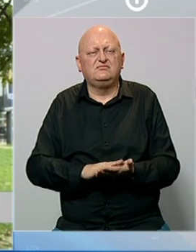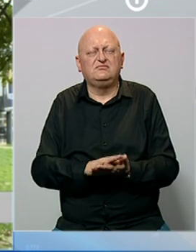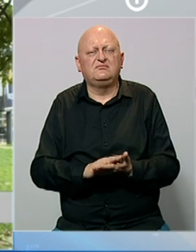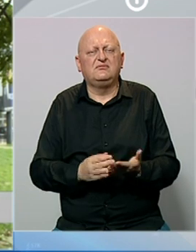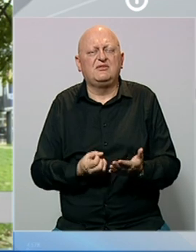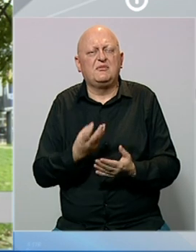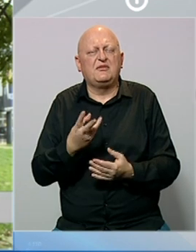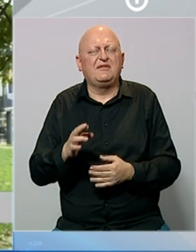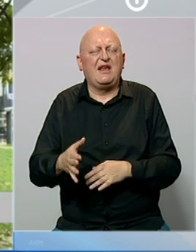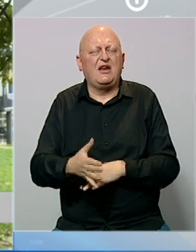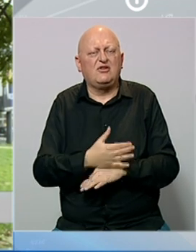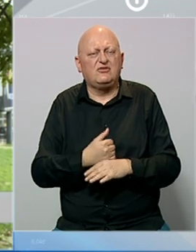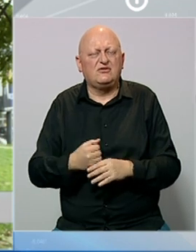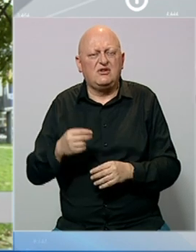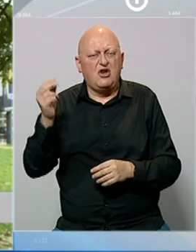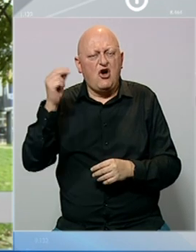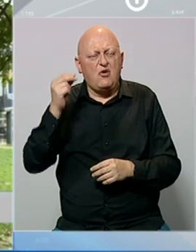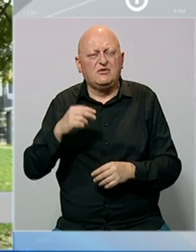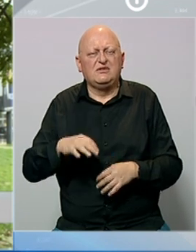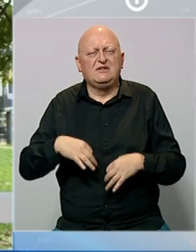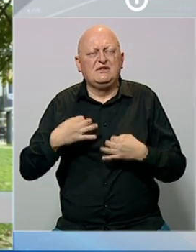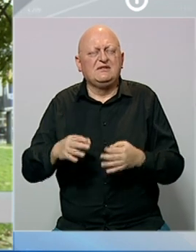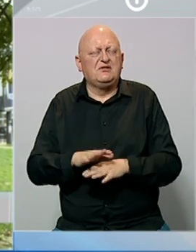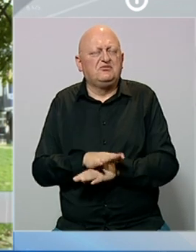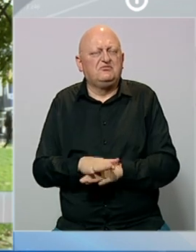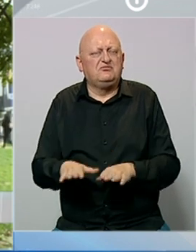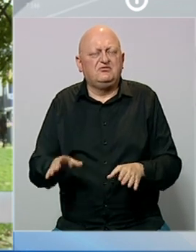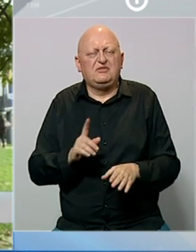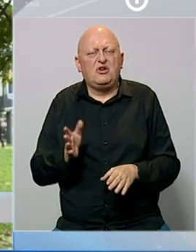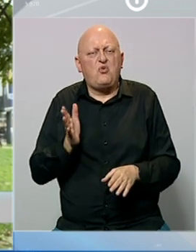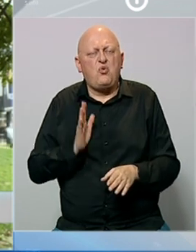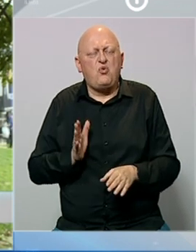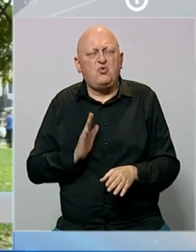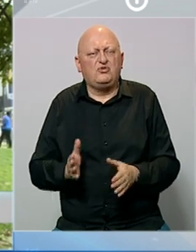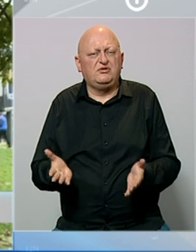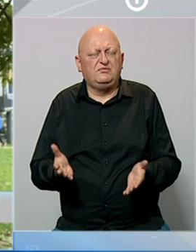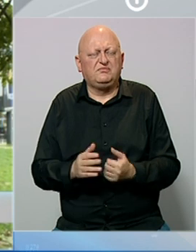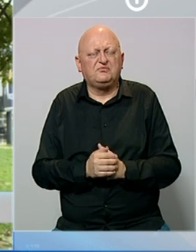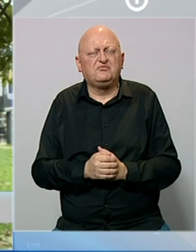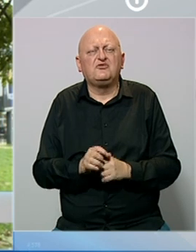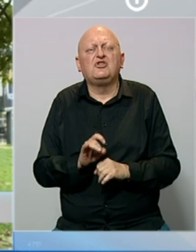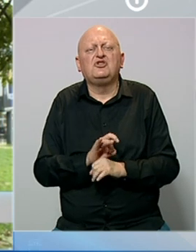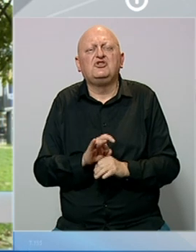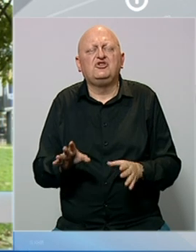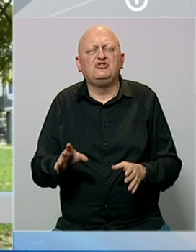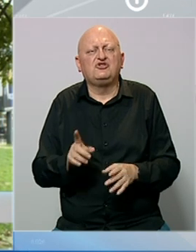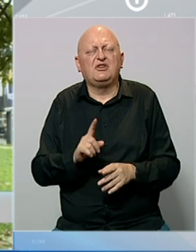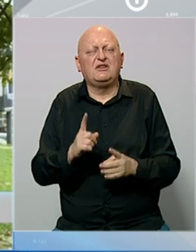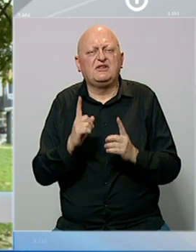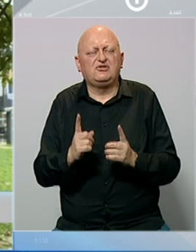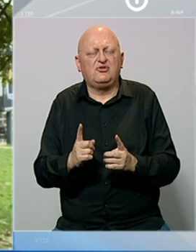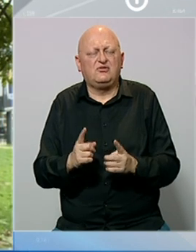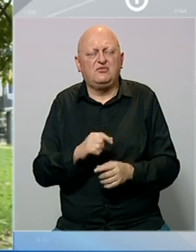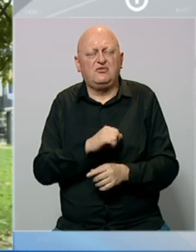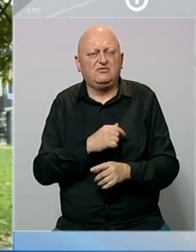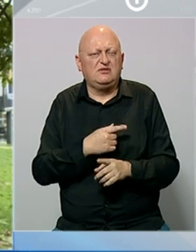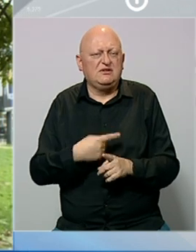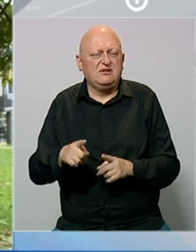ni ekonomski, ni obrazovni, ni zdravstveni, ni kulturni. Dakle, ništa za njih ne stoji